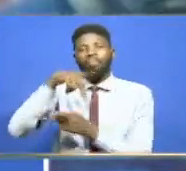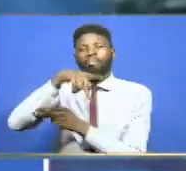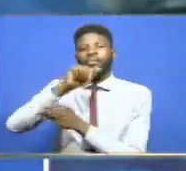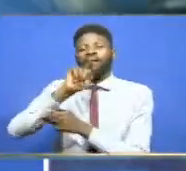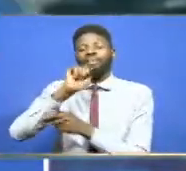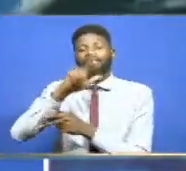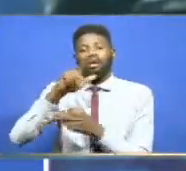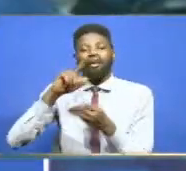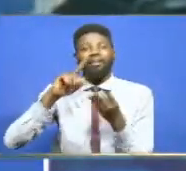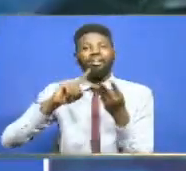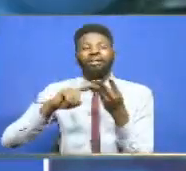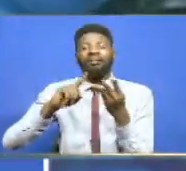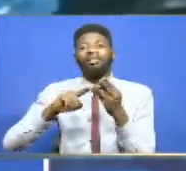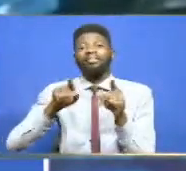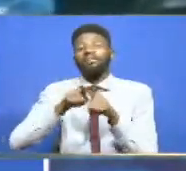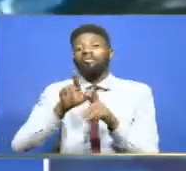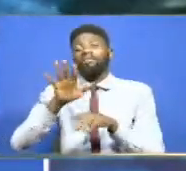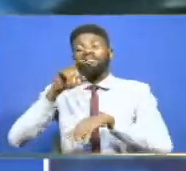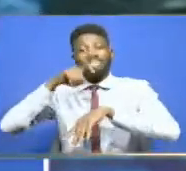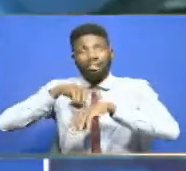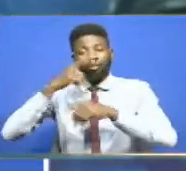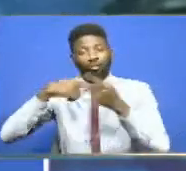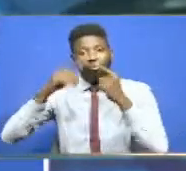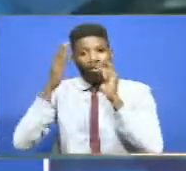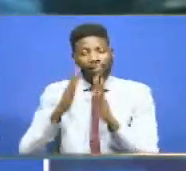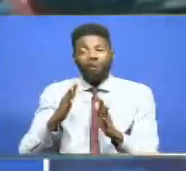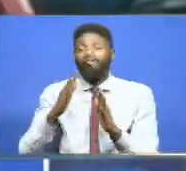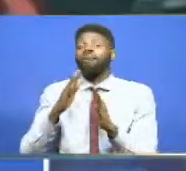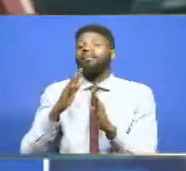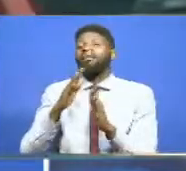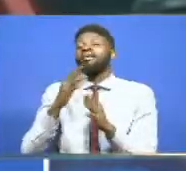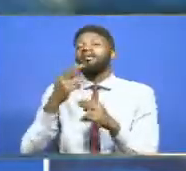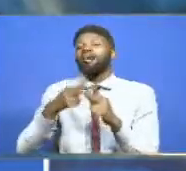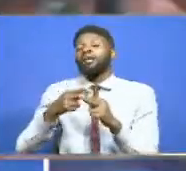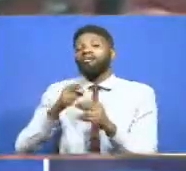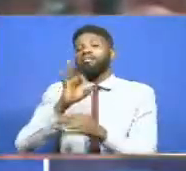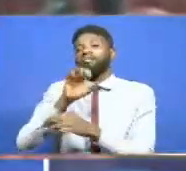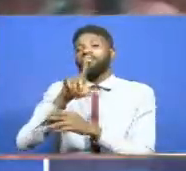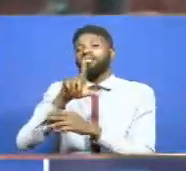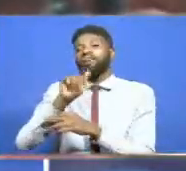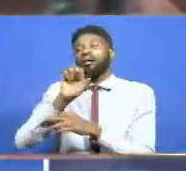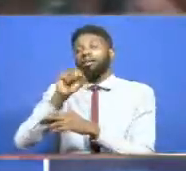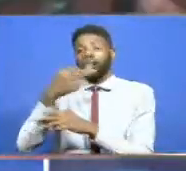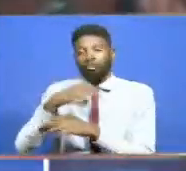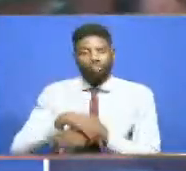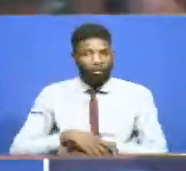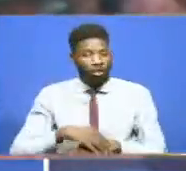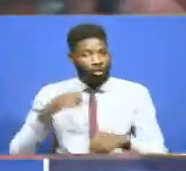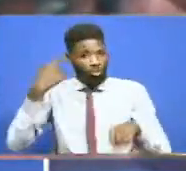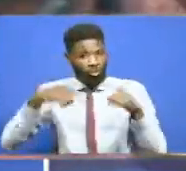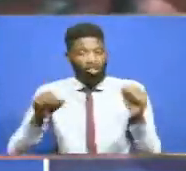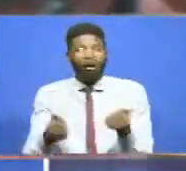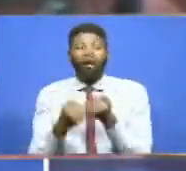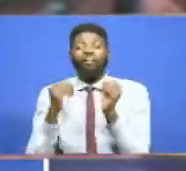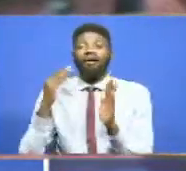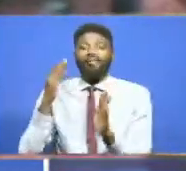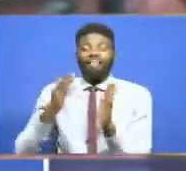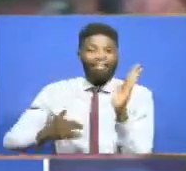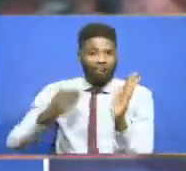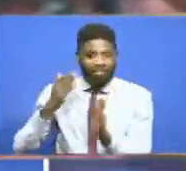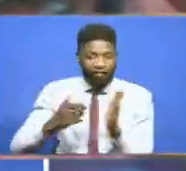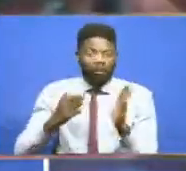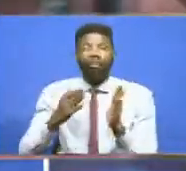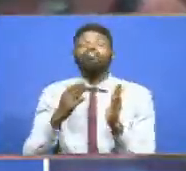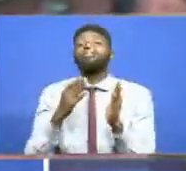mashindano ya ARC Safari Rally Carl Flash Tundo. Mashindano haya ya Equator yatakayoandaliwa kwenye maeneo ya Naivasha na Soysambu siku ya Jumamosi